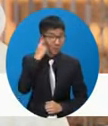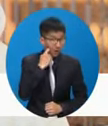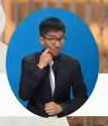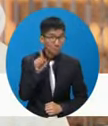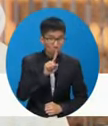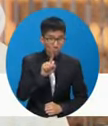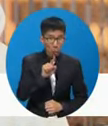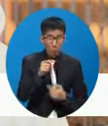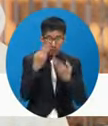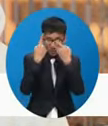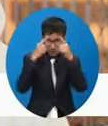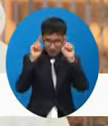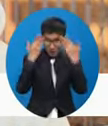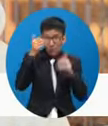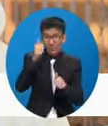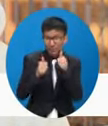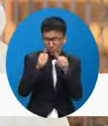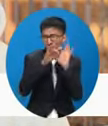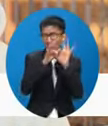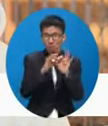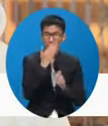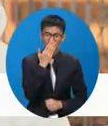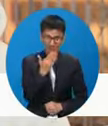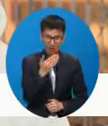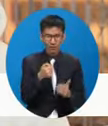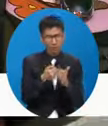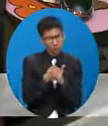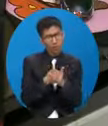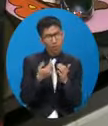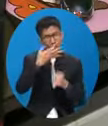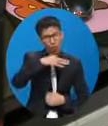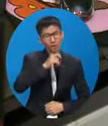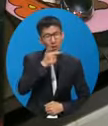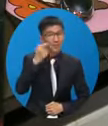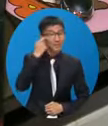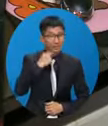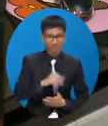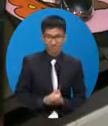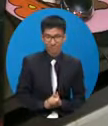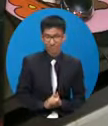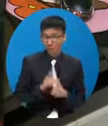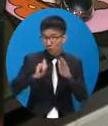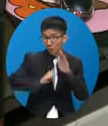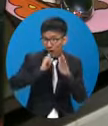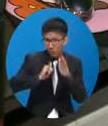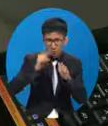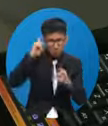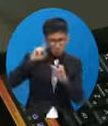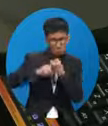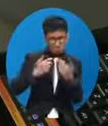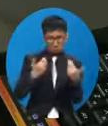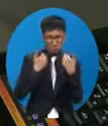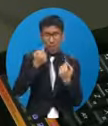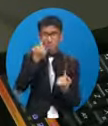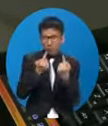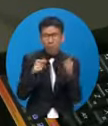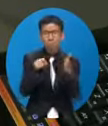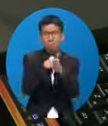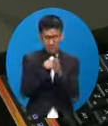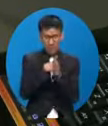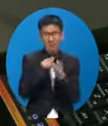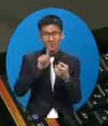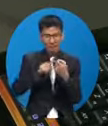수능에 대해서 이어지기 때문에 그렇게 푸는 것이 더 바람직하다고 생각합니다. 또 가족들의 유별난 관심보다는 믿는다는